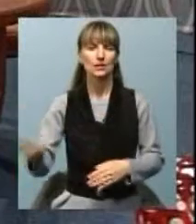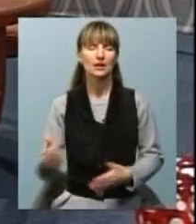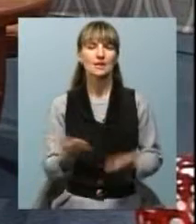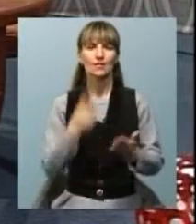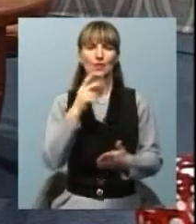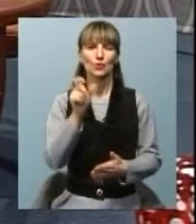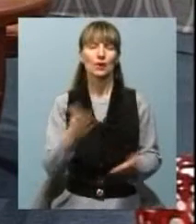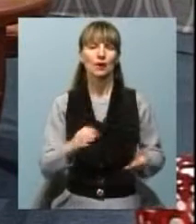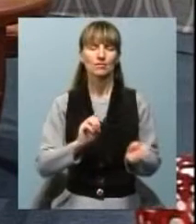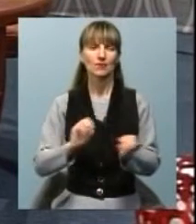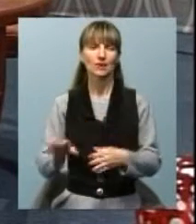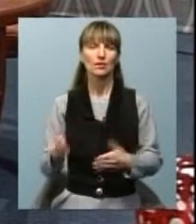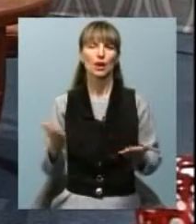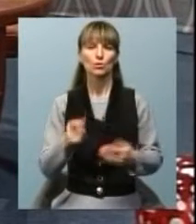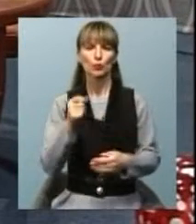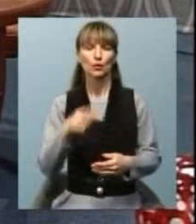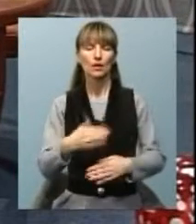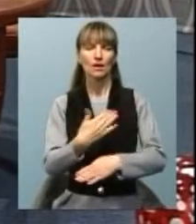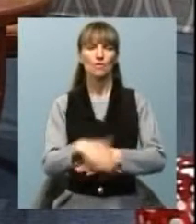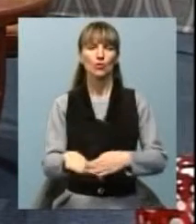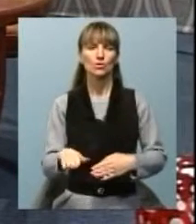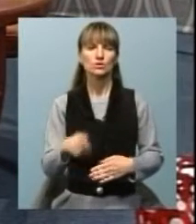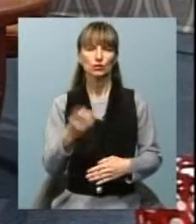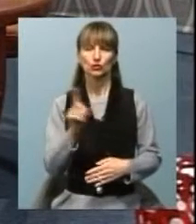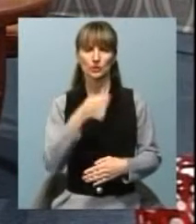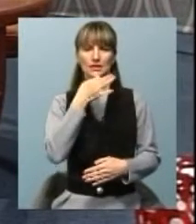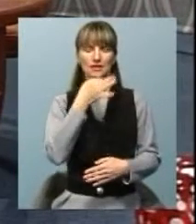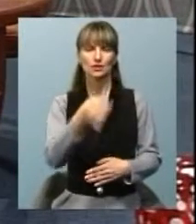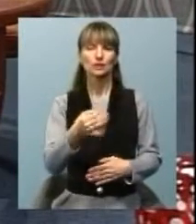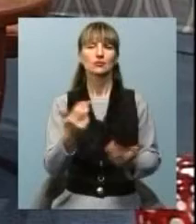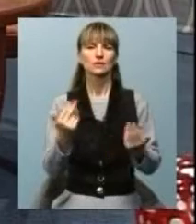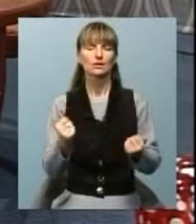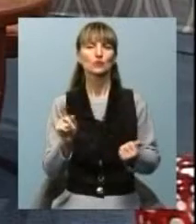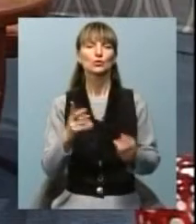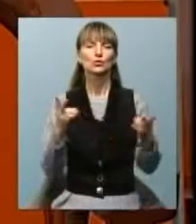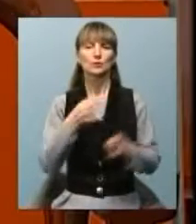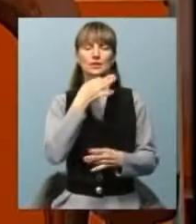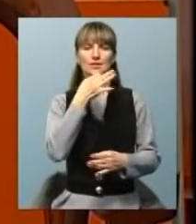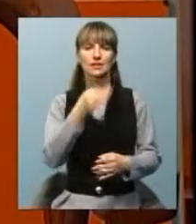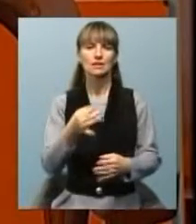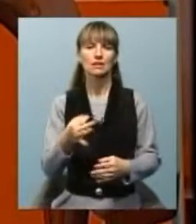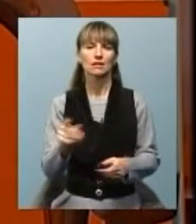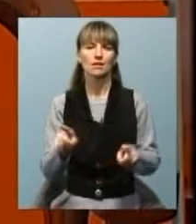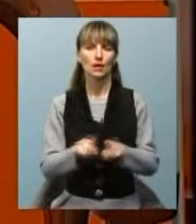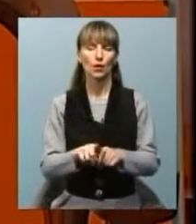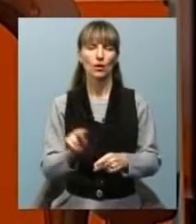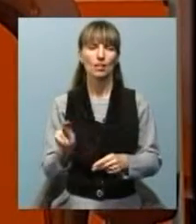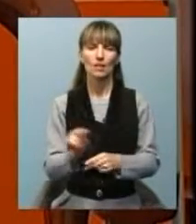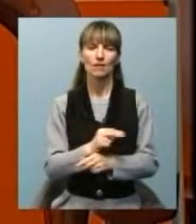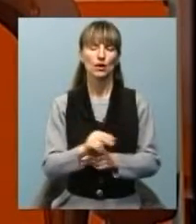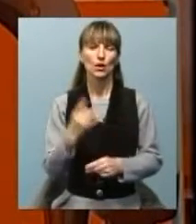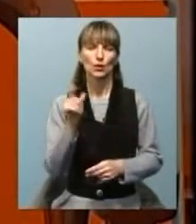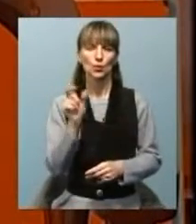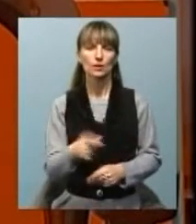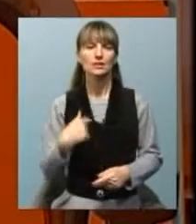побачиш людину, яка викинула якусь пляшку на вулиці, ти їй щось скажеш? Да. Що треба сказати такій невихованій людині? Я